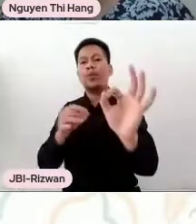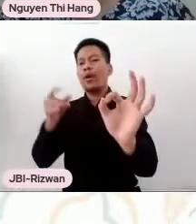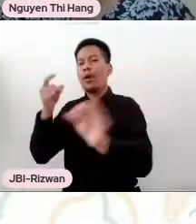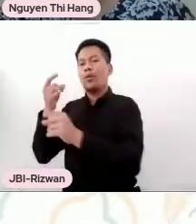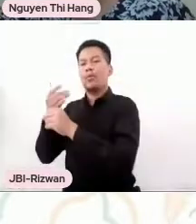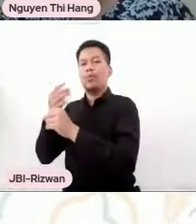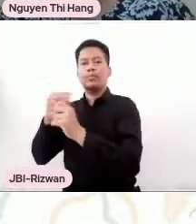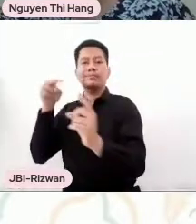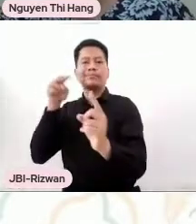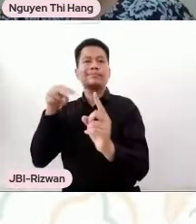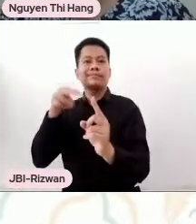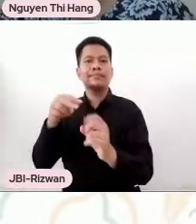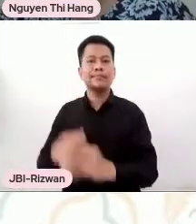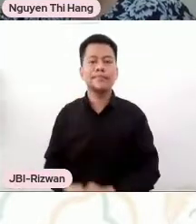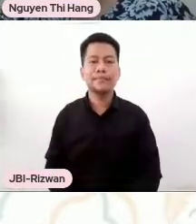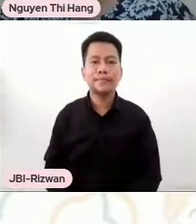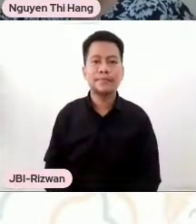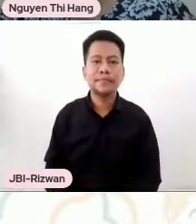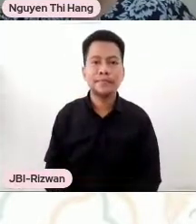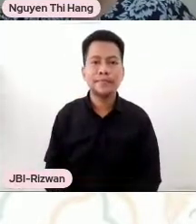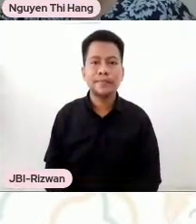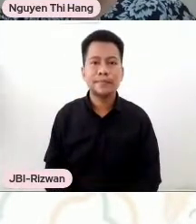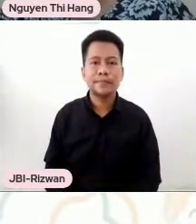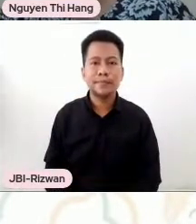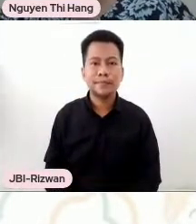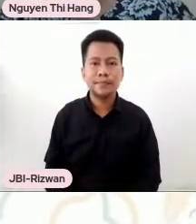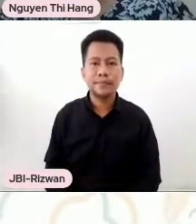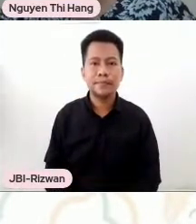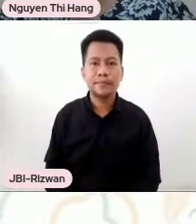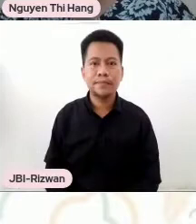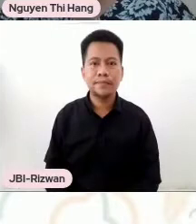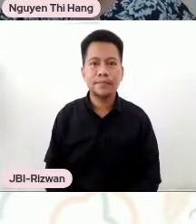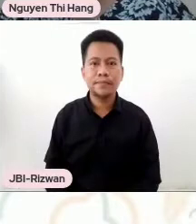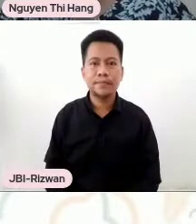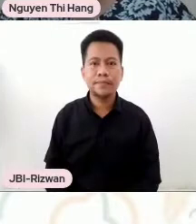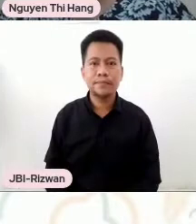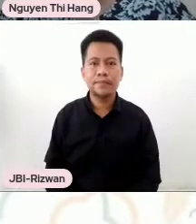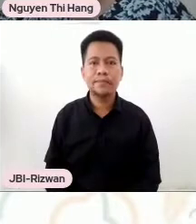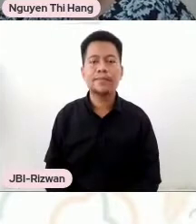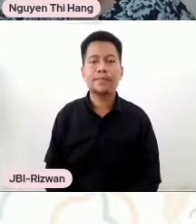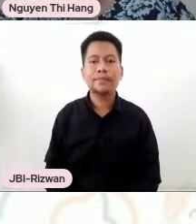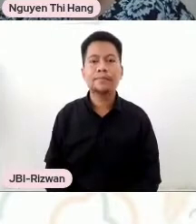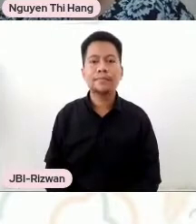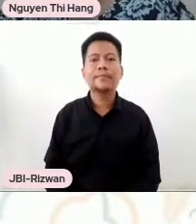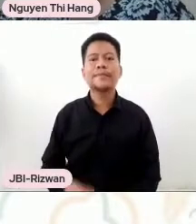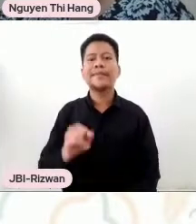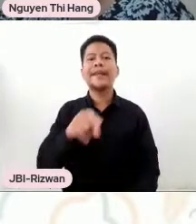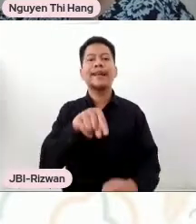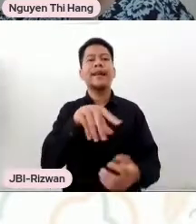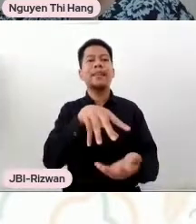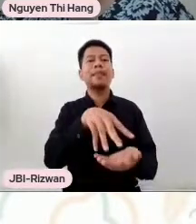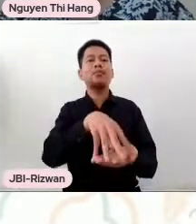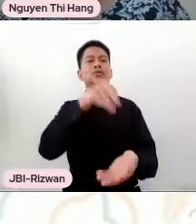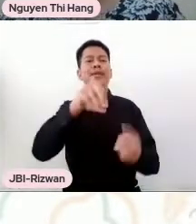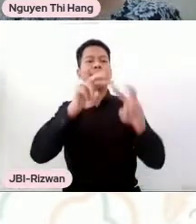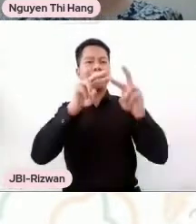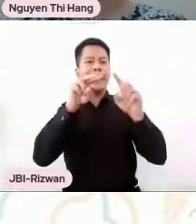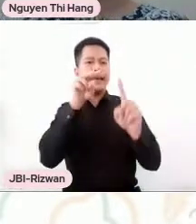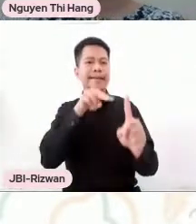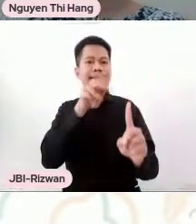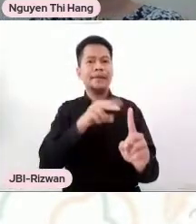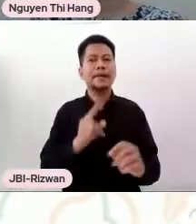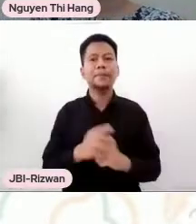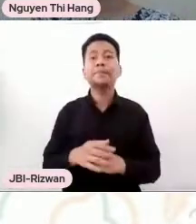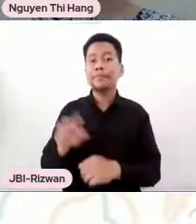Assessment center? Yeah. You mean that it is an assessment center? Yeah. Okay. Jadi di Vietnam